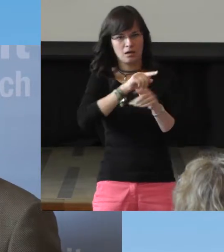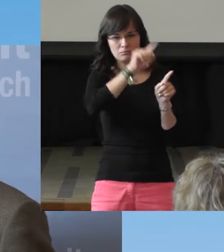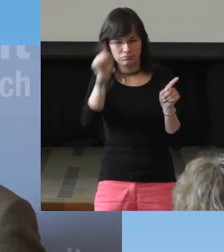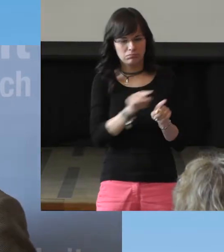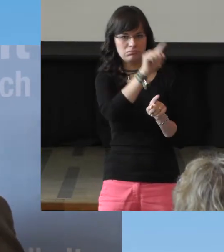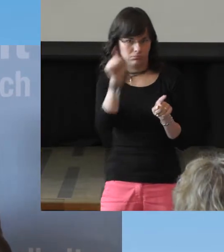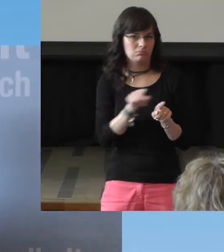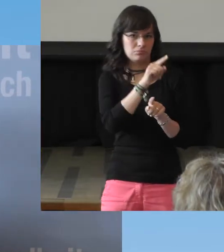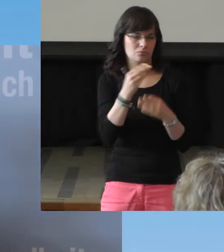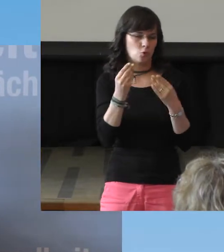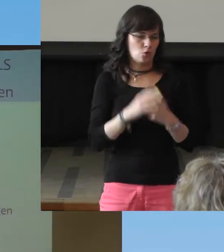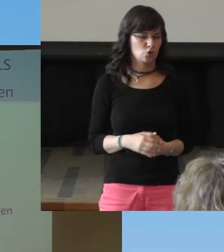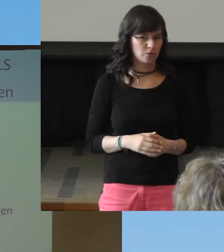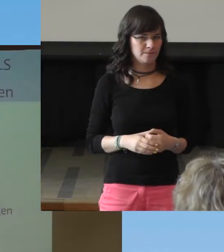-Rhythmus.